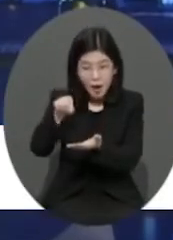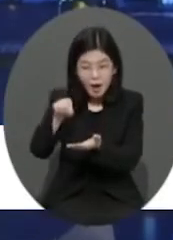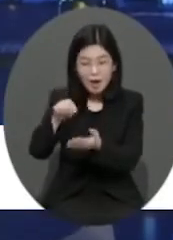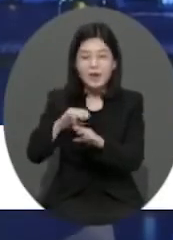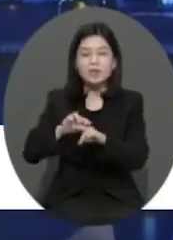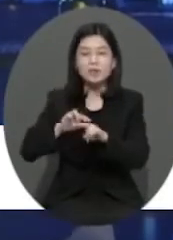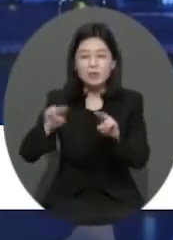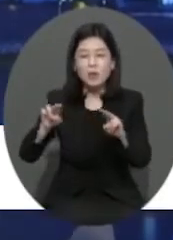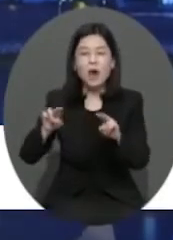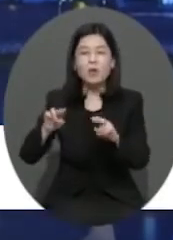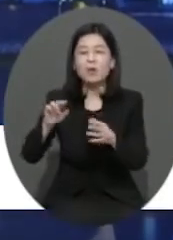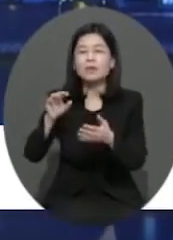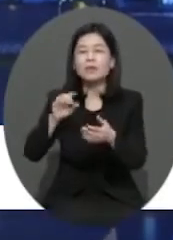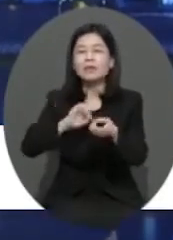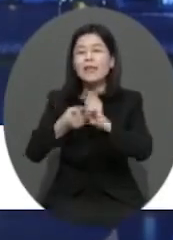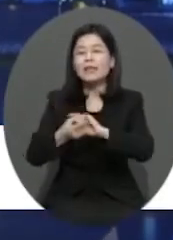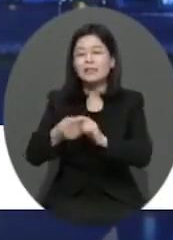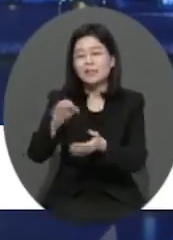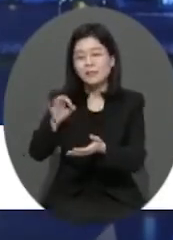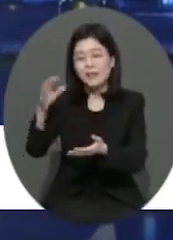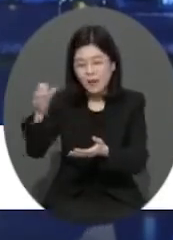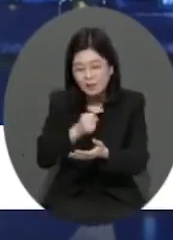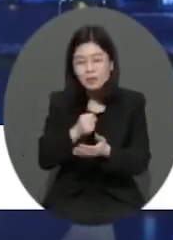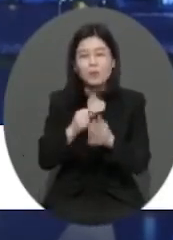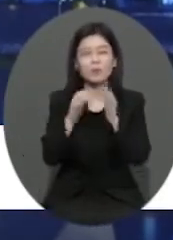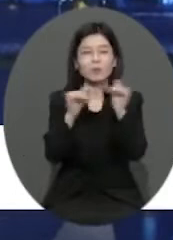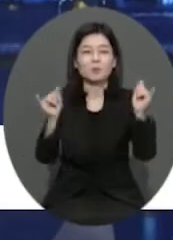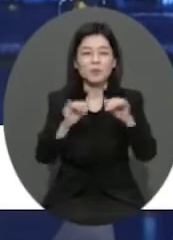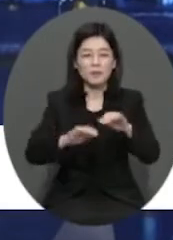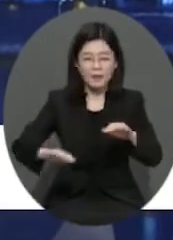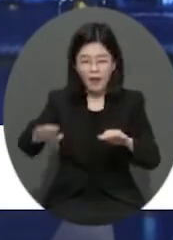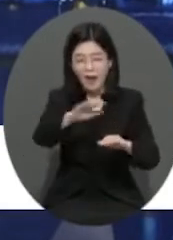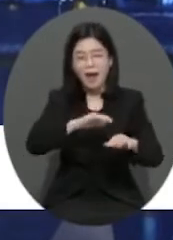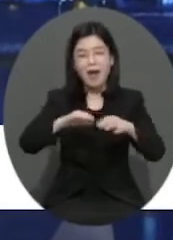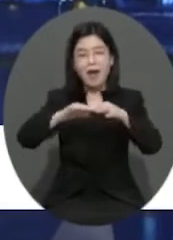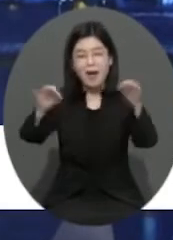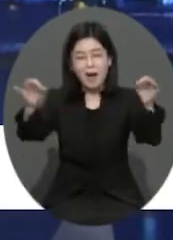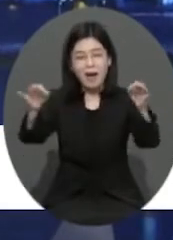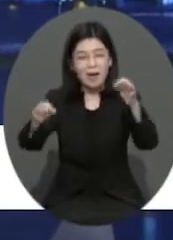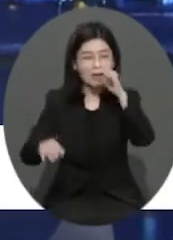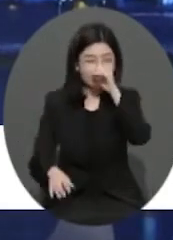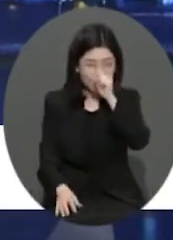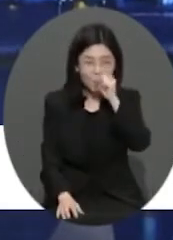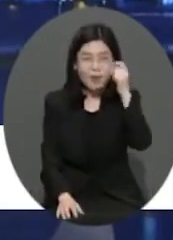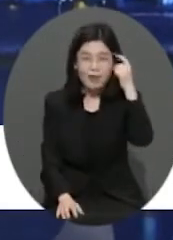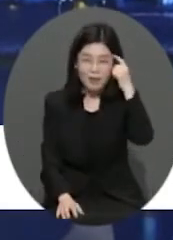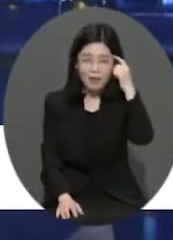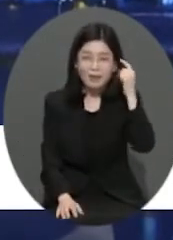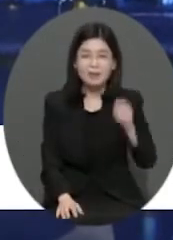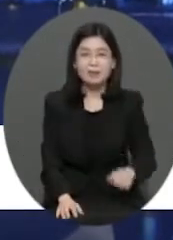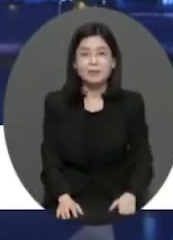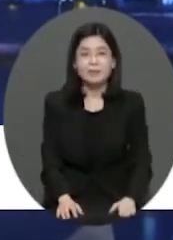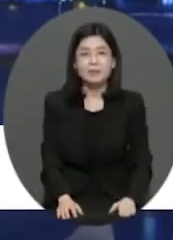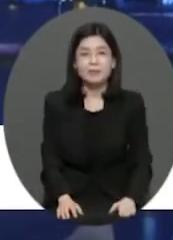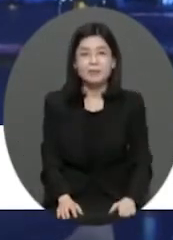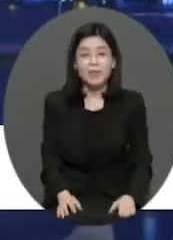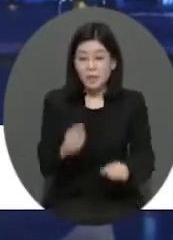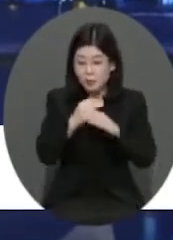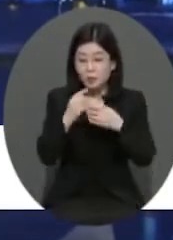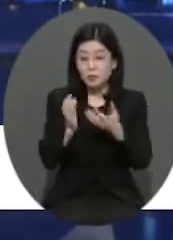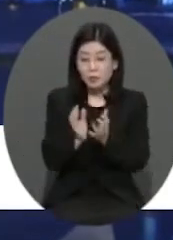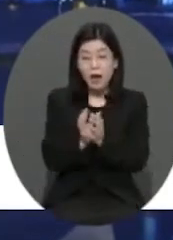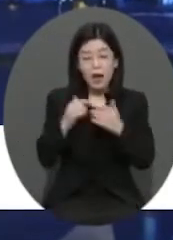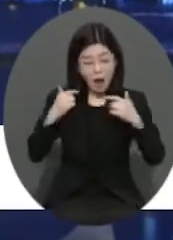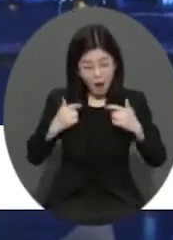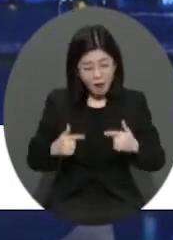것이고요 4 우선 좀 국민들 분 국민들께 저희가 이야기할 수 있는 것은 그 당에서는 전국민의 대한 기조를 흐트러뜨리는 적은 없습니다